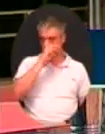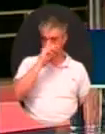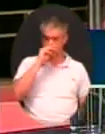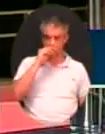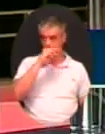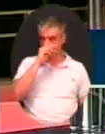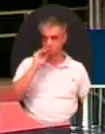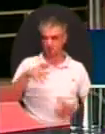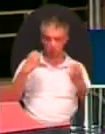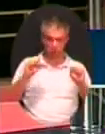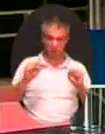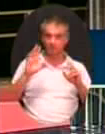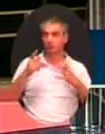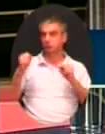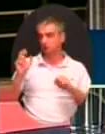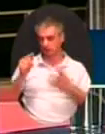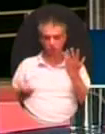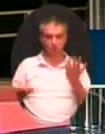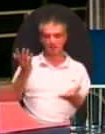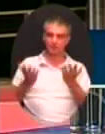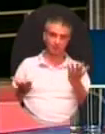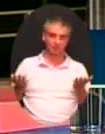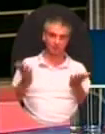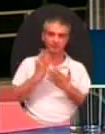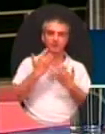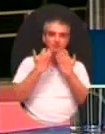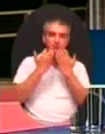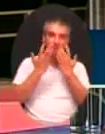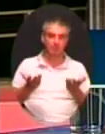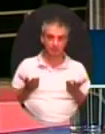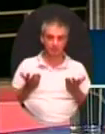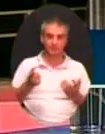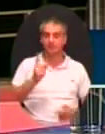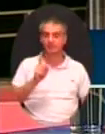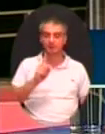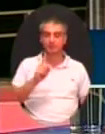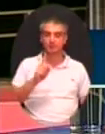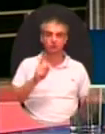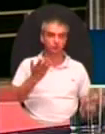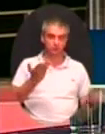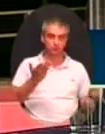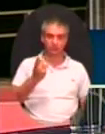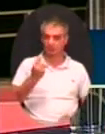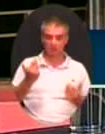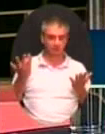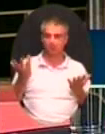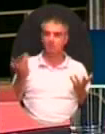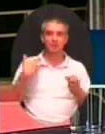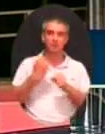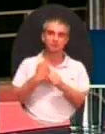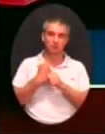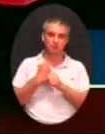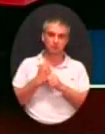אז יש חילונית ויש, אני אומר, יש הבדל. כבר הסברתי את זה פעם. אם מישהו מחזיק, אין לו כסף, מה עליי